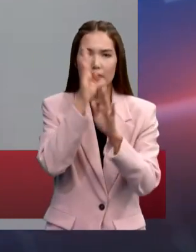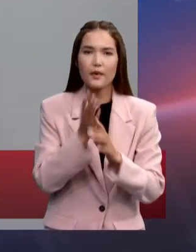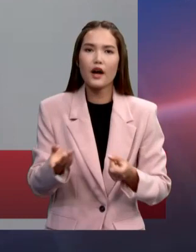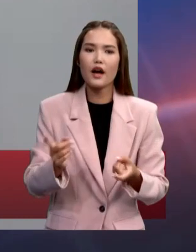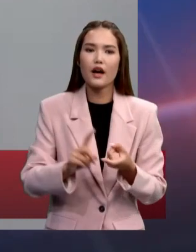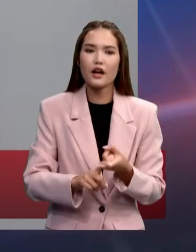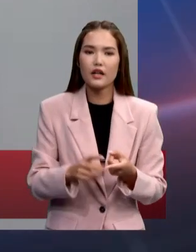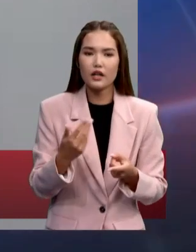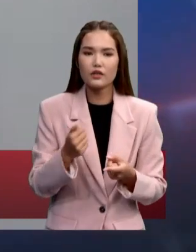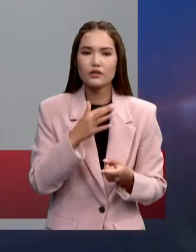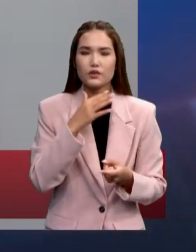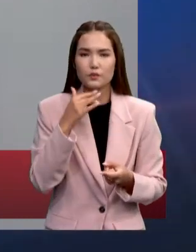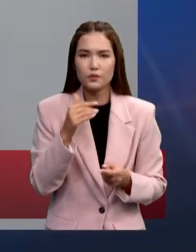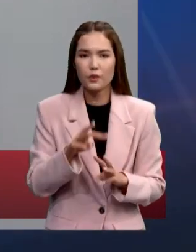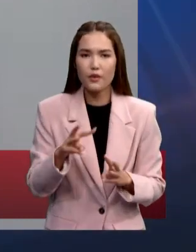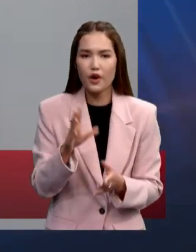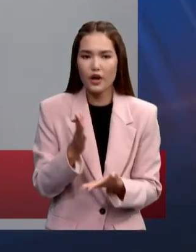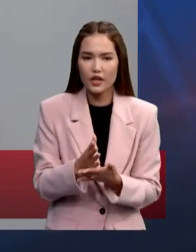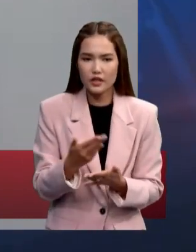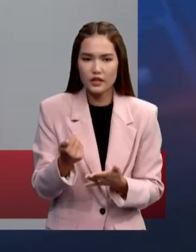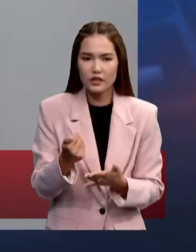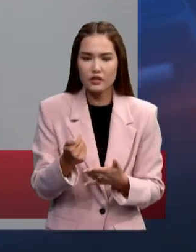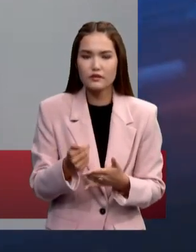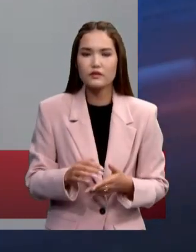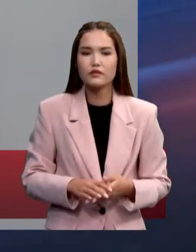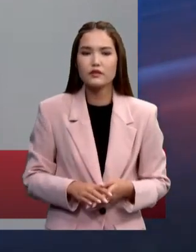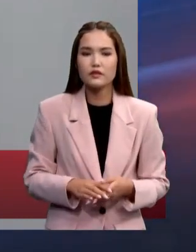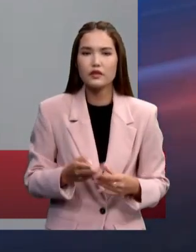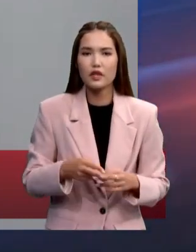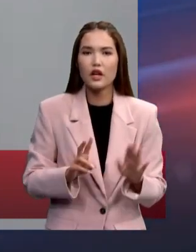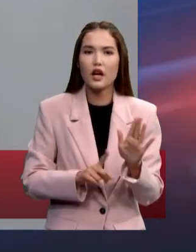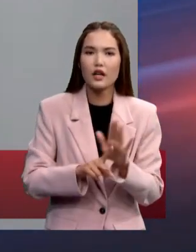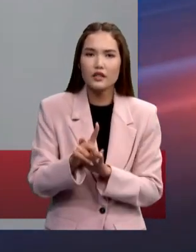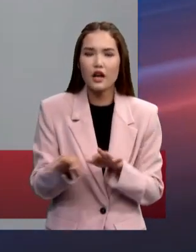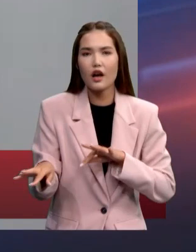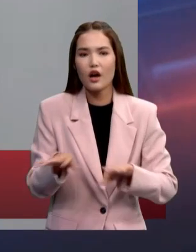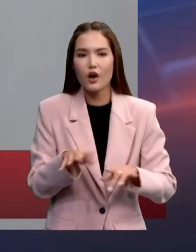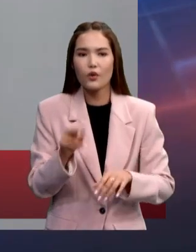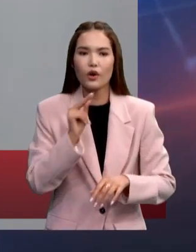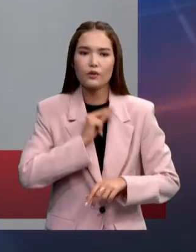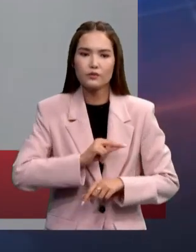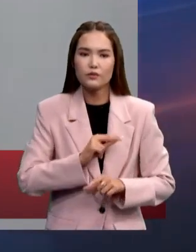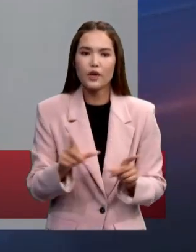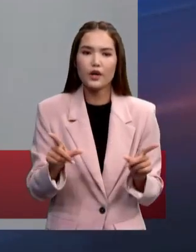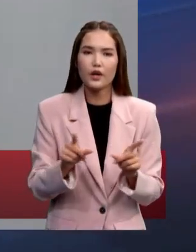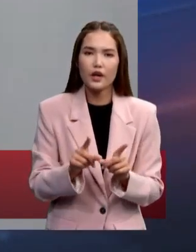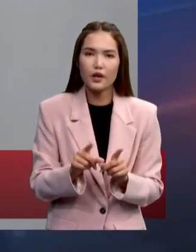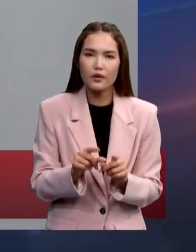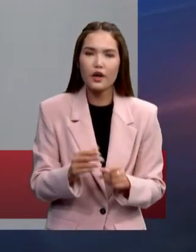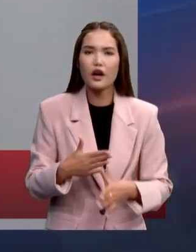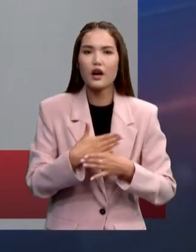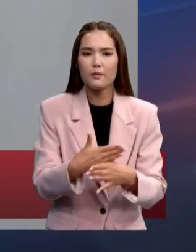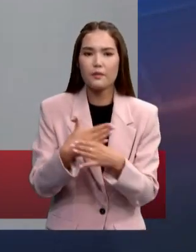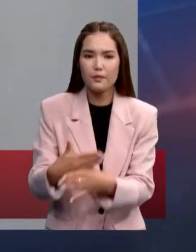она более-менее схожа с Казахстаном. Особенно южная часть, аргентинская технология, она помогает